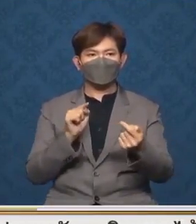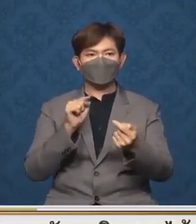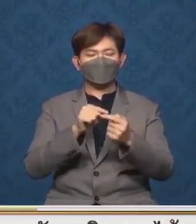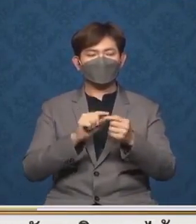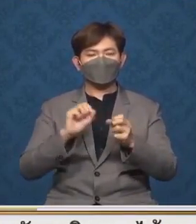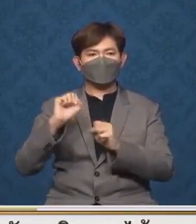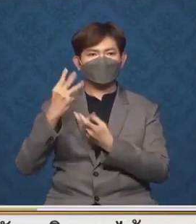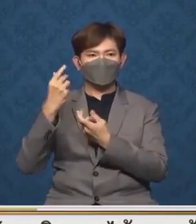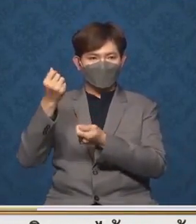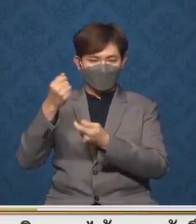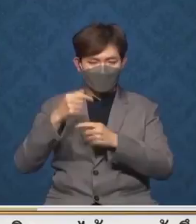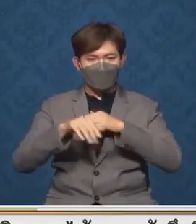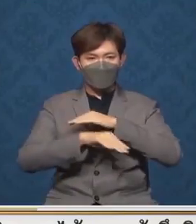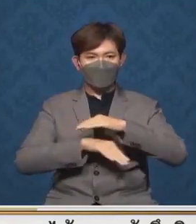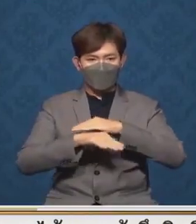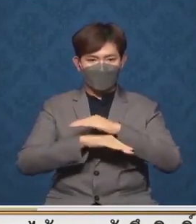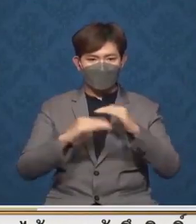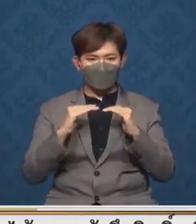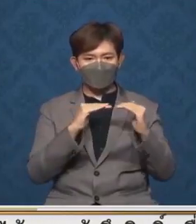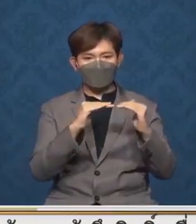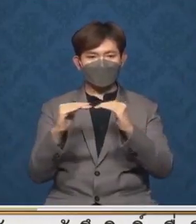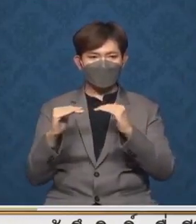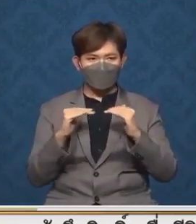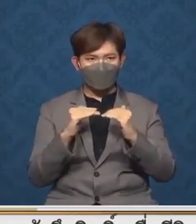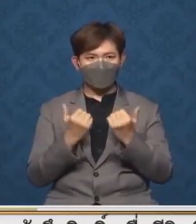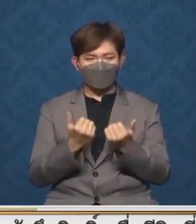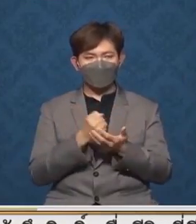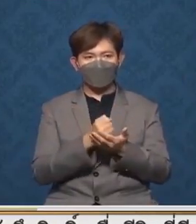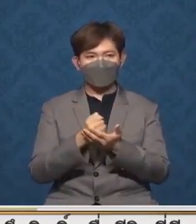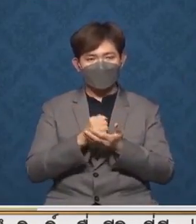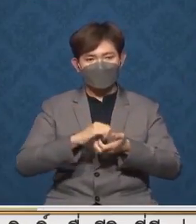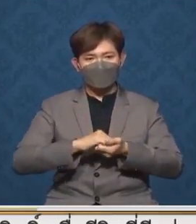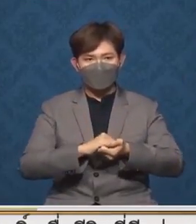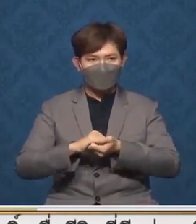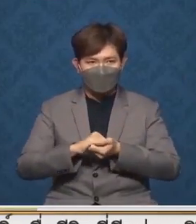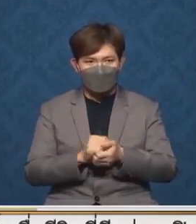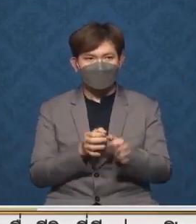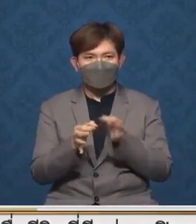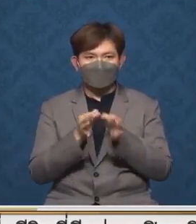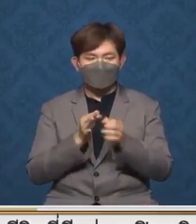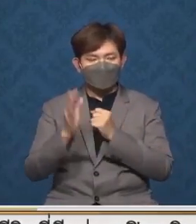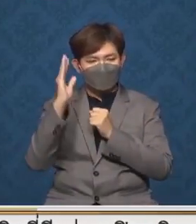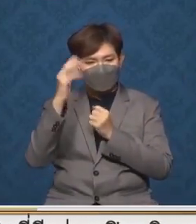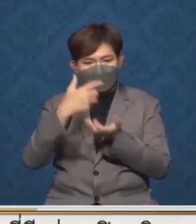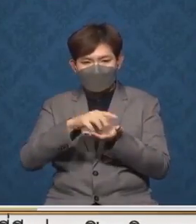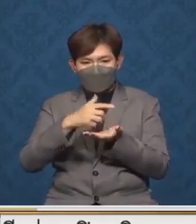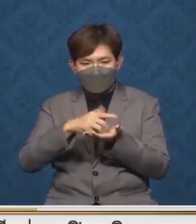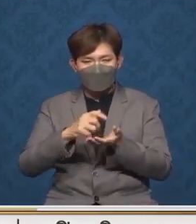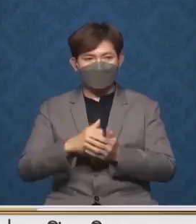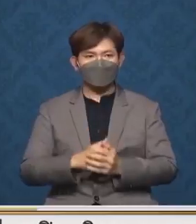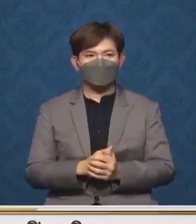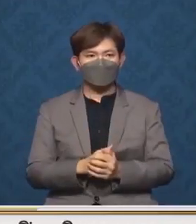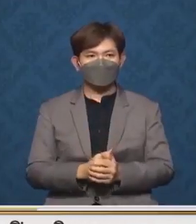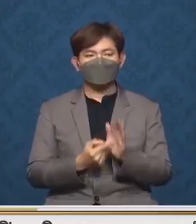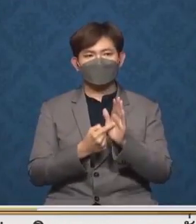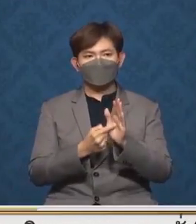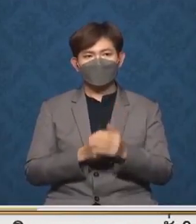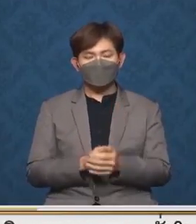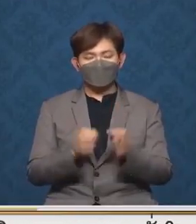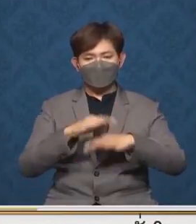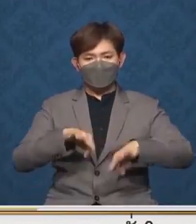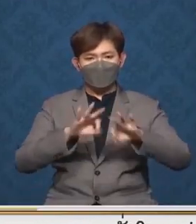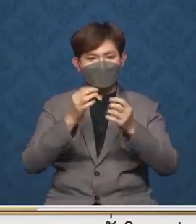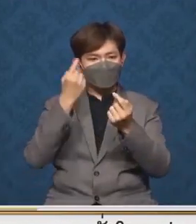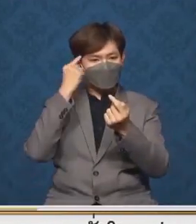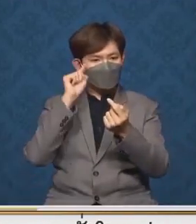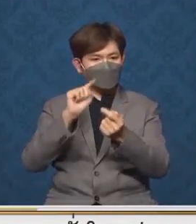านอย่างเป็นธรรมและทั่วถึงนะครับก็ขอให้ช่วยกันชี้แจงช่วยอธิบายไปด้วยนะครับโดยเฉพาะยิ่งในการให้ความสำคัญเรื่องส